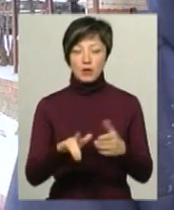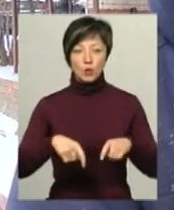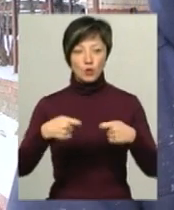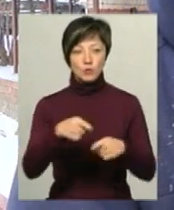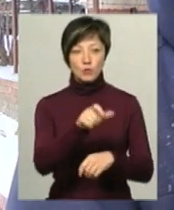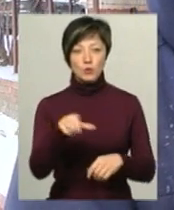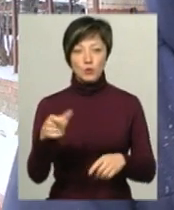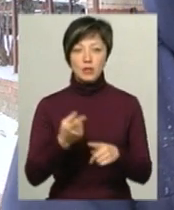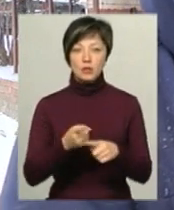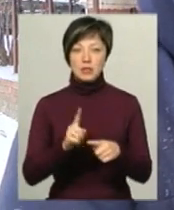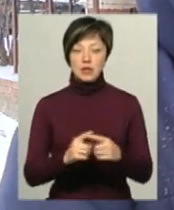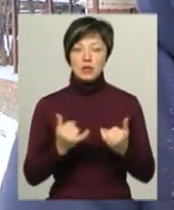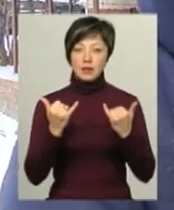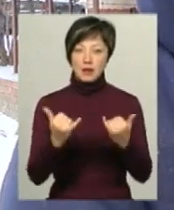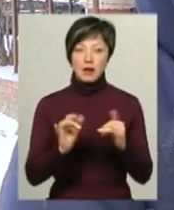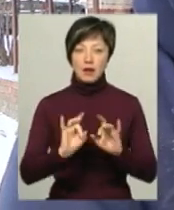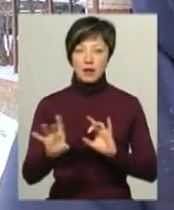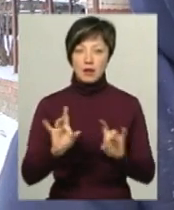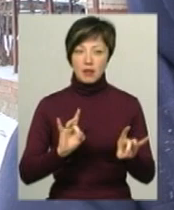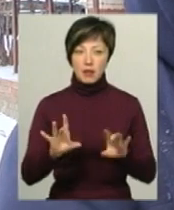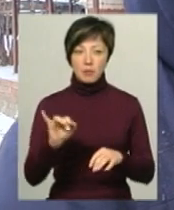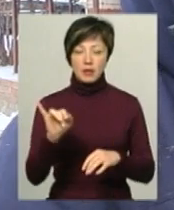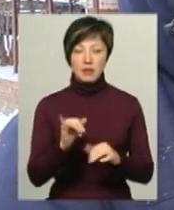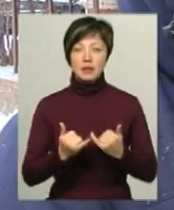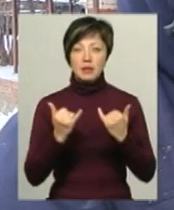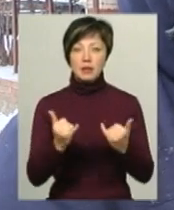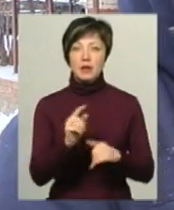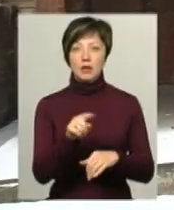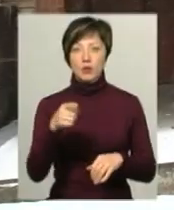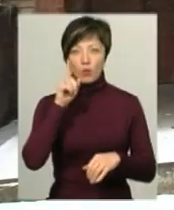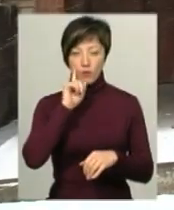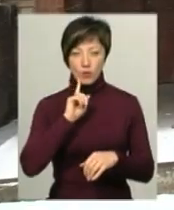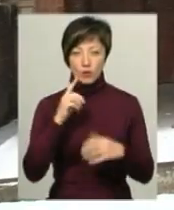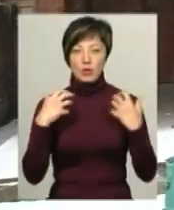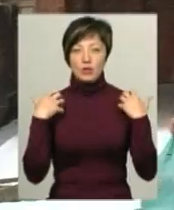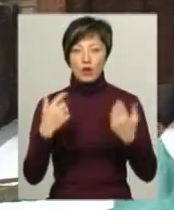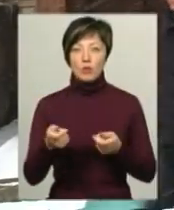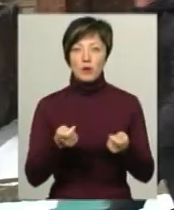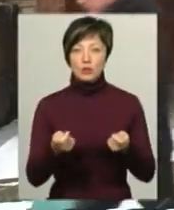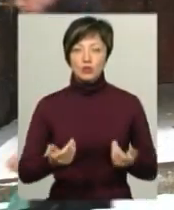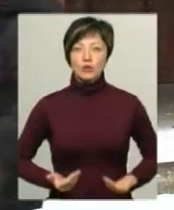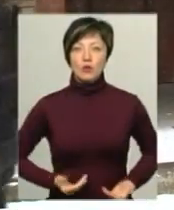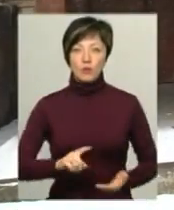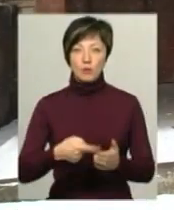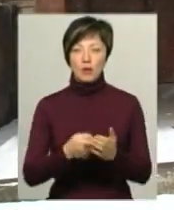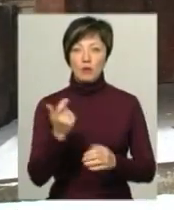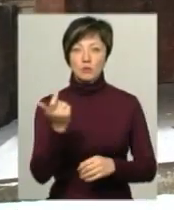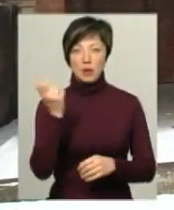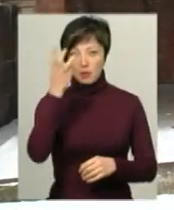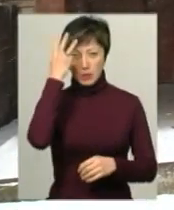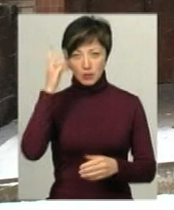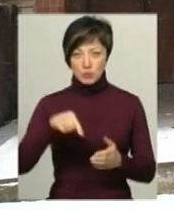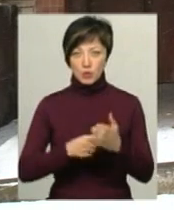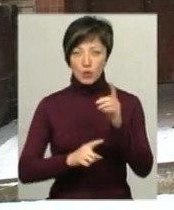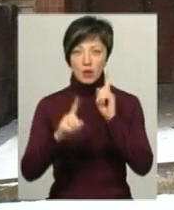це не тільки задля реклами, а й для їхнього комфорту. Начальник управління житлово-комунального господарства Хмельницької